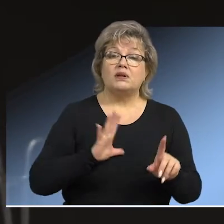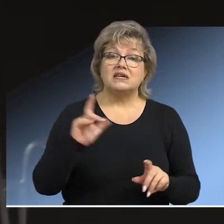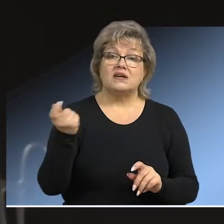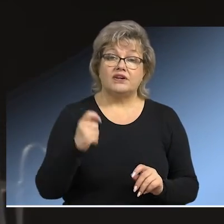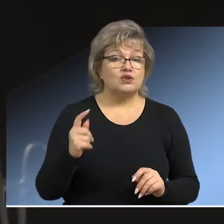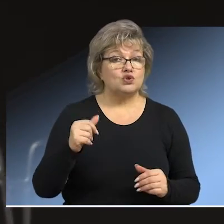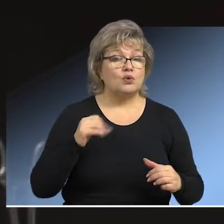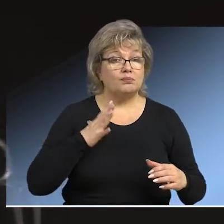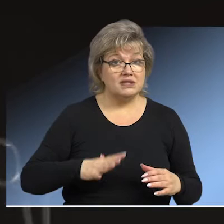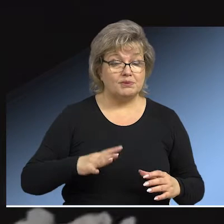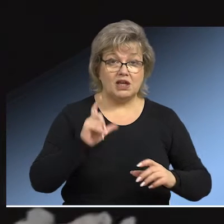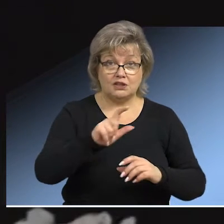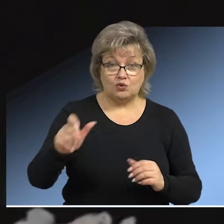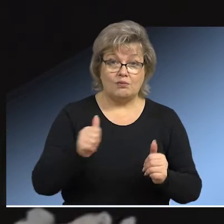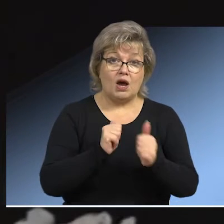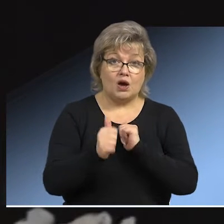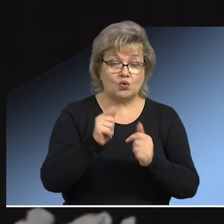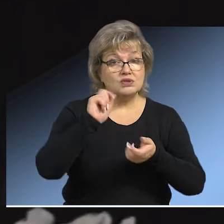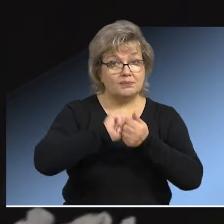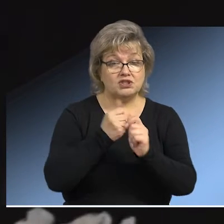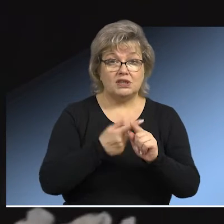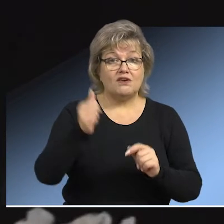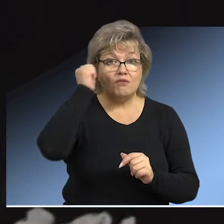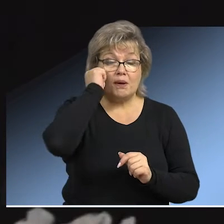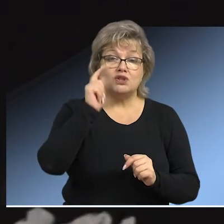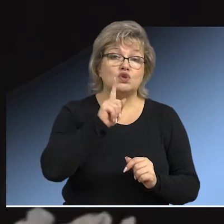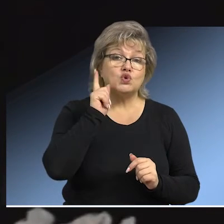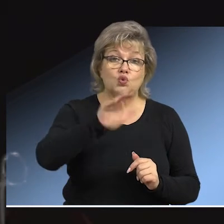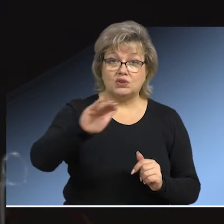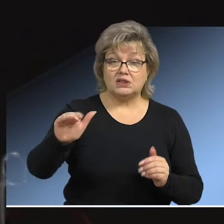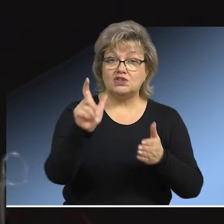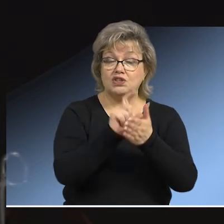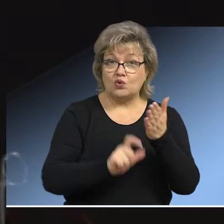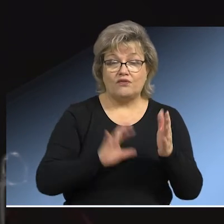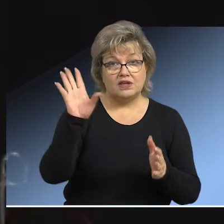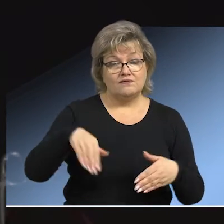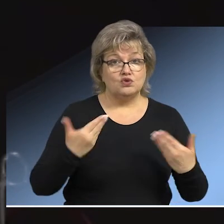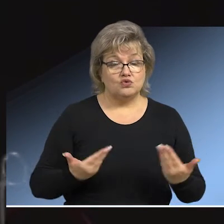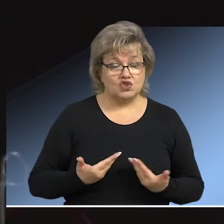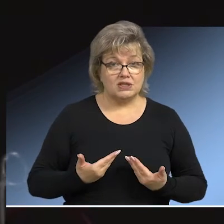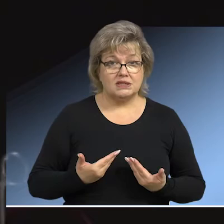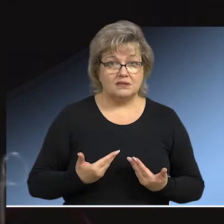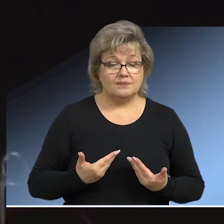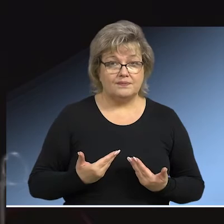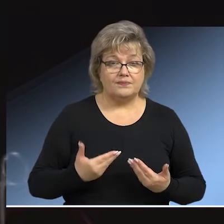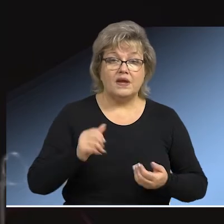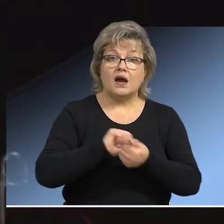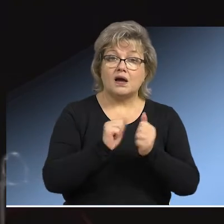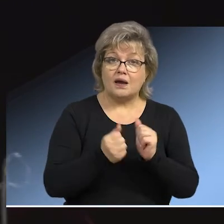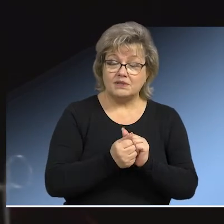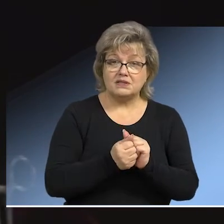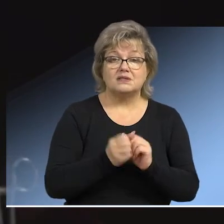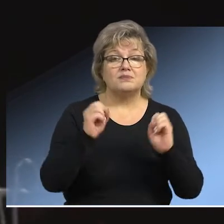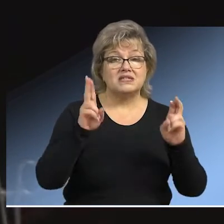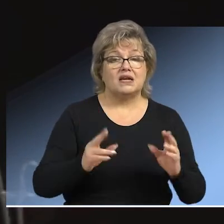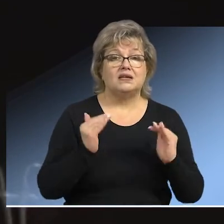что пришлось испытать людям. А конкурс запечатлил это в памяти юных чтецов на всю жизнь. Лариса Алташкина, ТРК